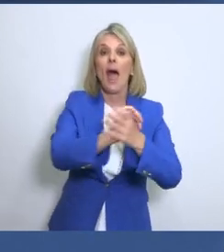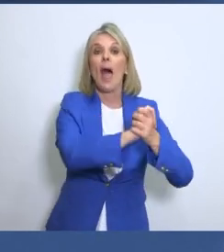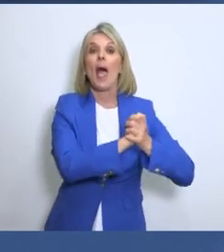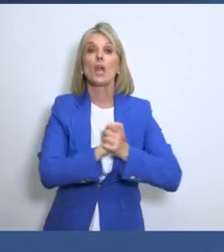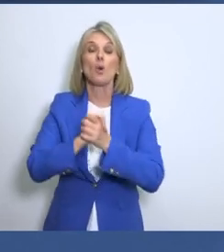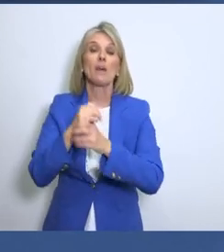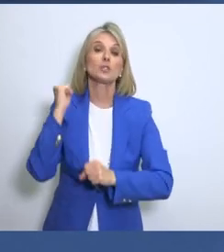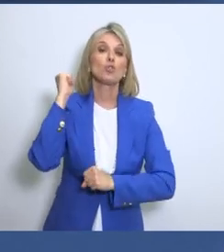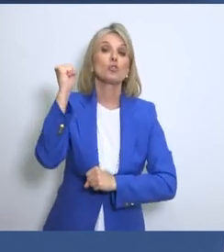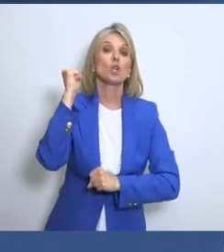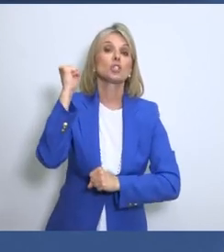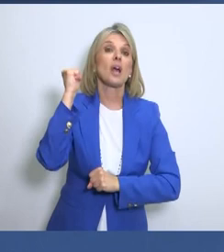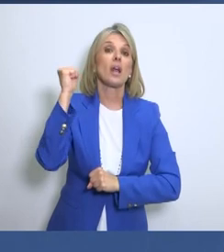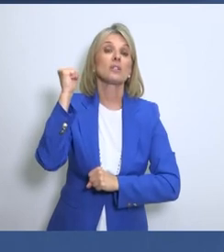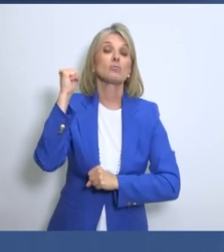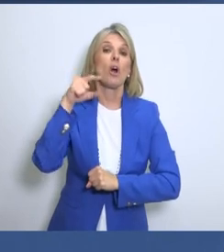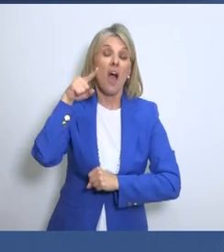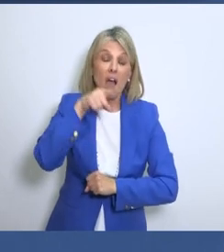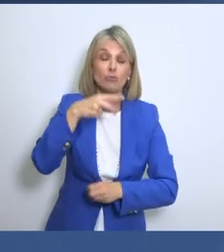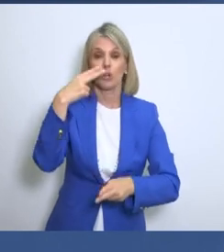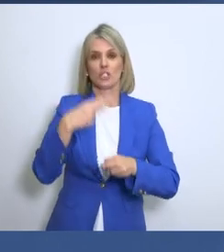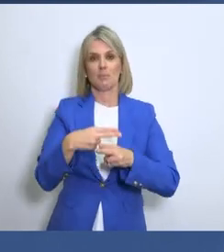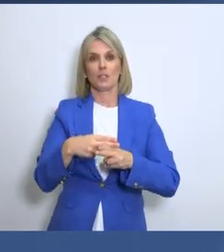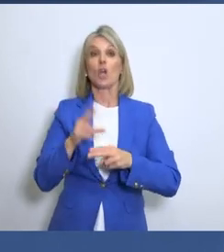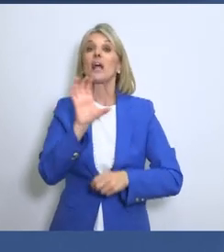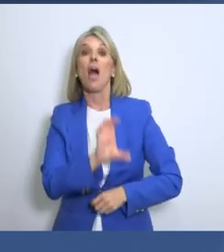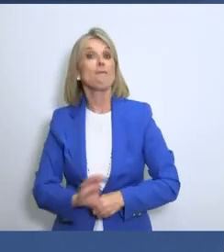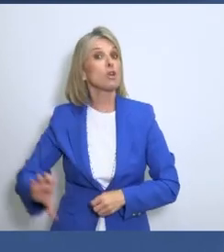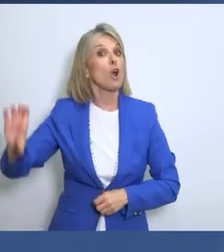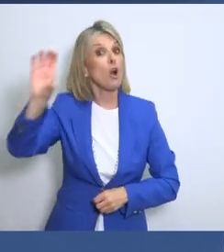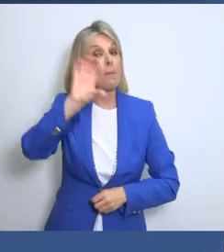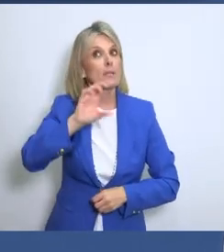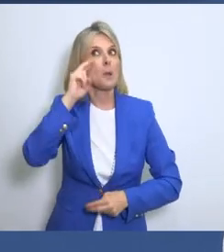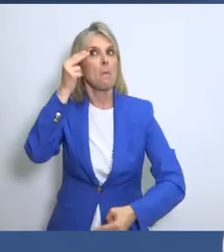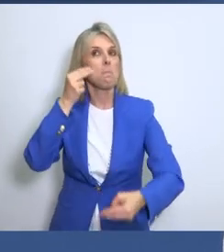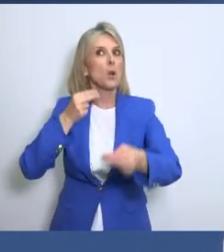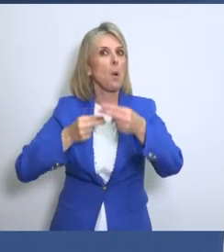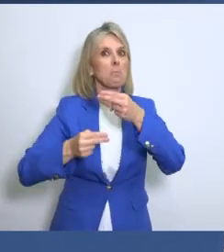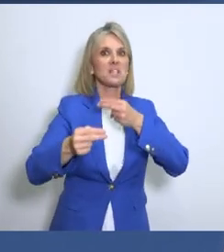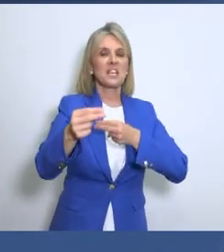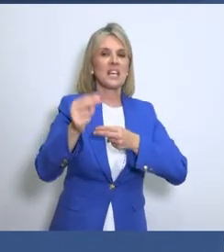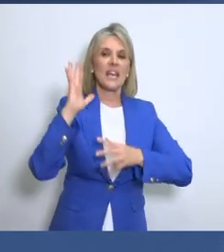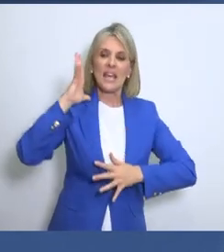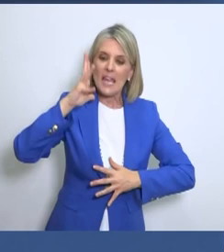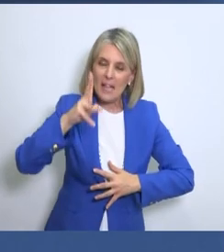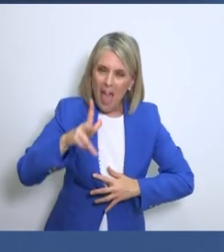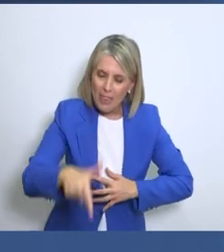Σοσιαλιστικές Πολιτείες της Ευρώπης. Η προοπτική και η